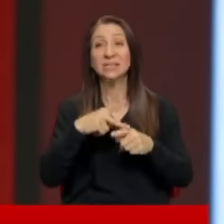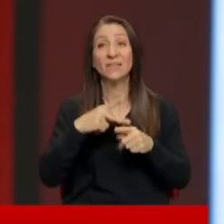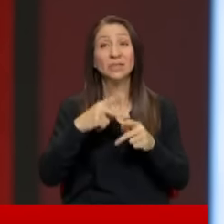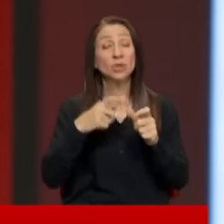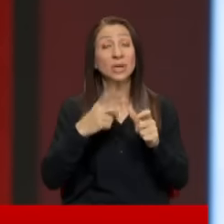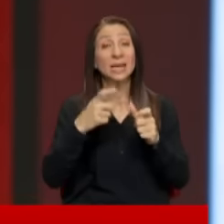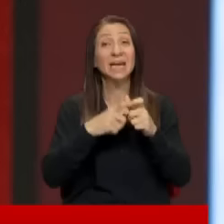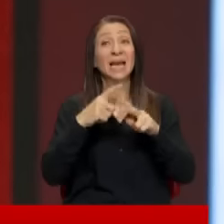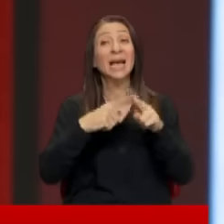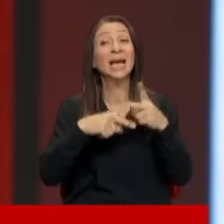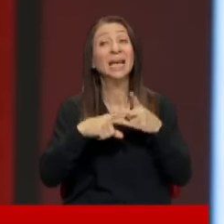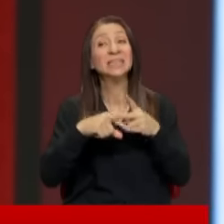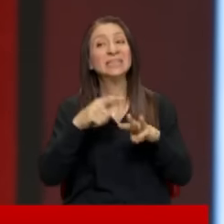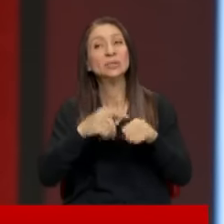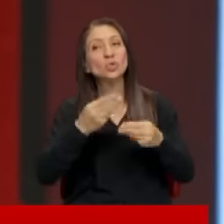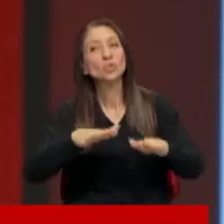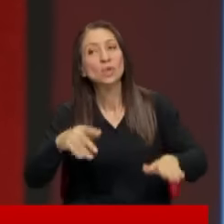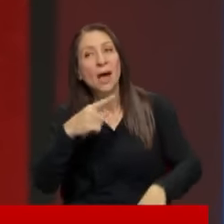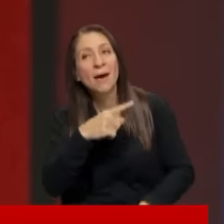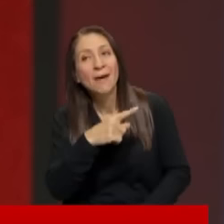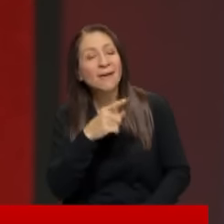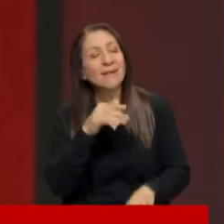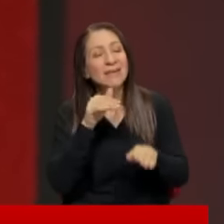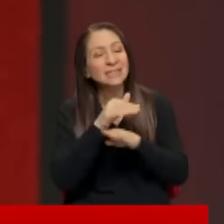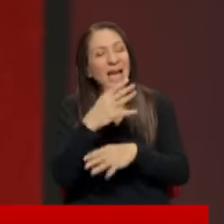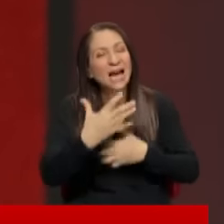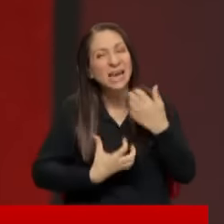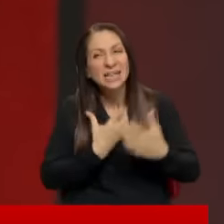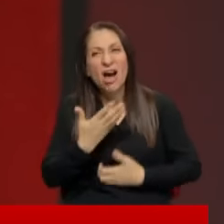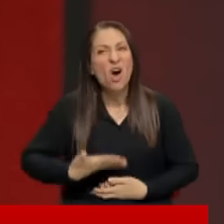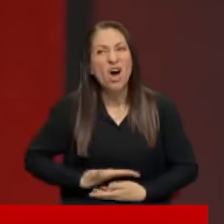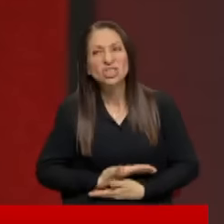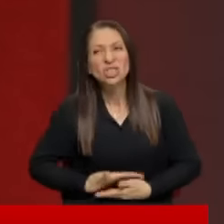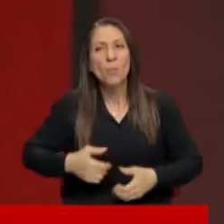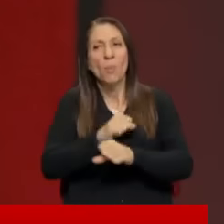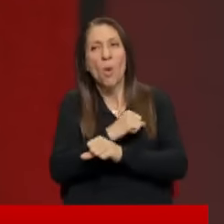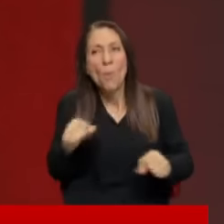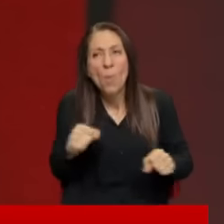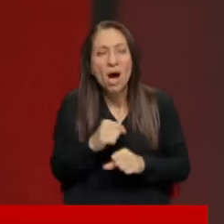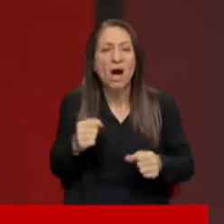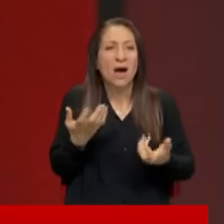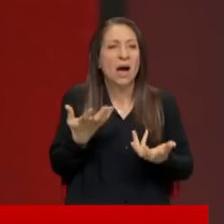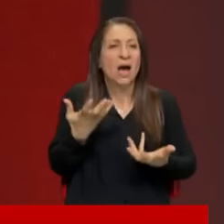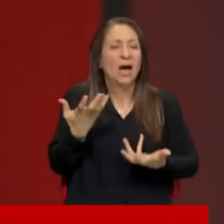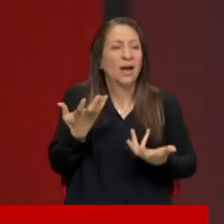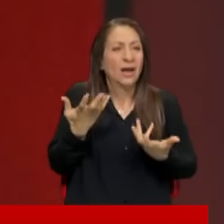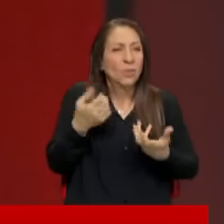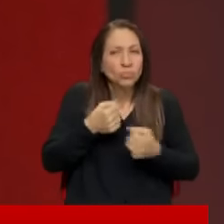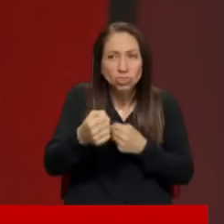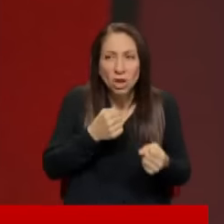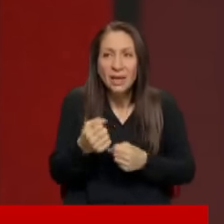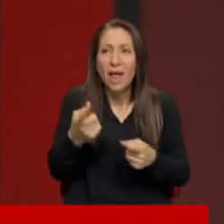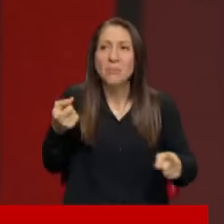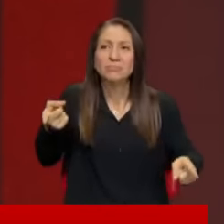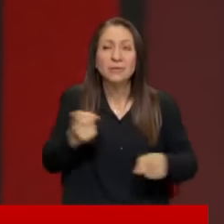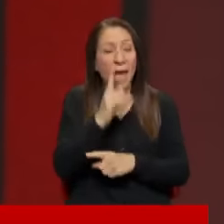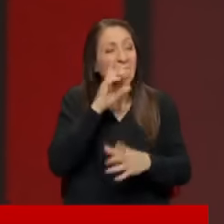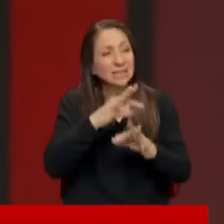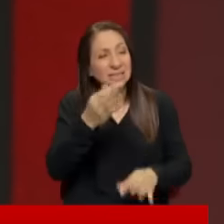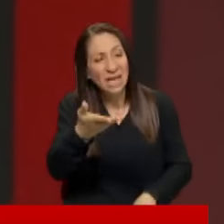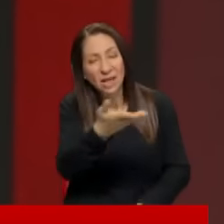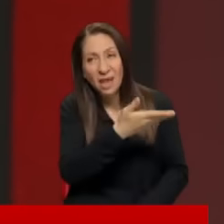Peki Gazze? Gazze'deki çocuklar, Gazze'de yaşanan sefalet, bir taraftan bomba, diğer taraftan açlıkla mücadele eden